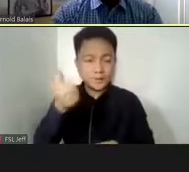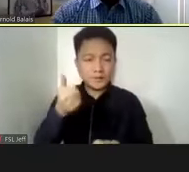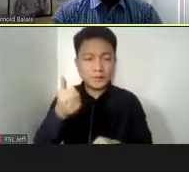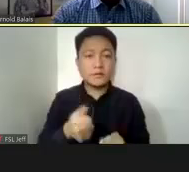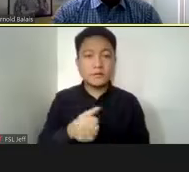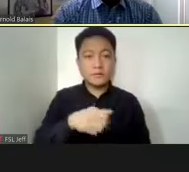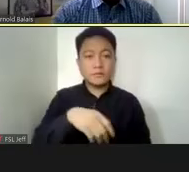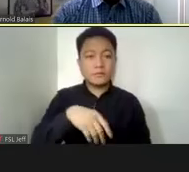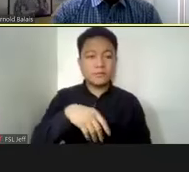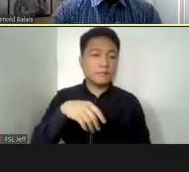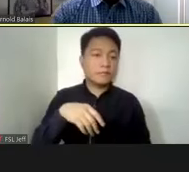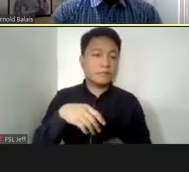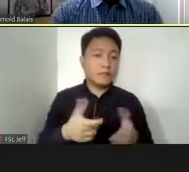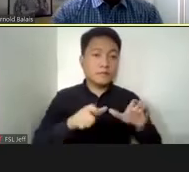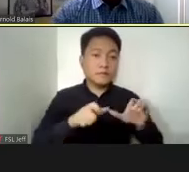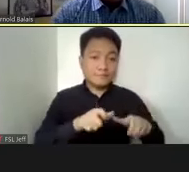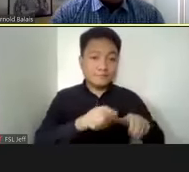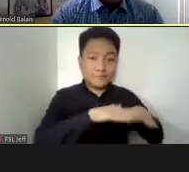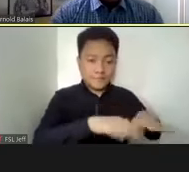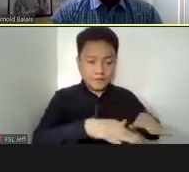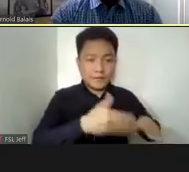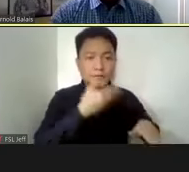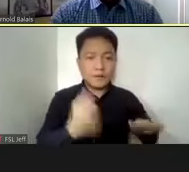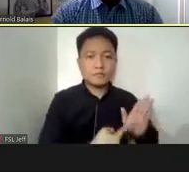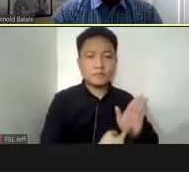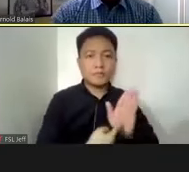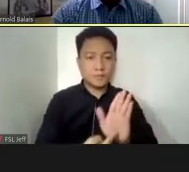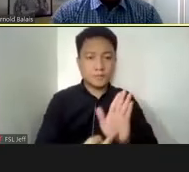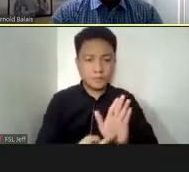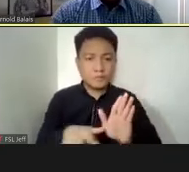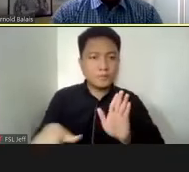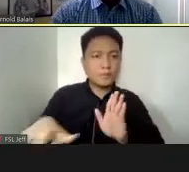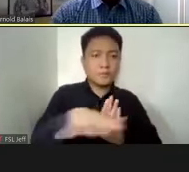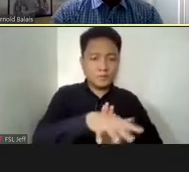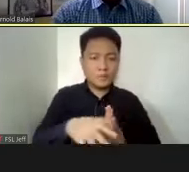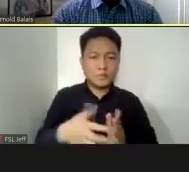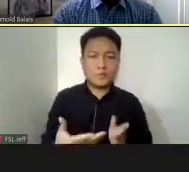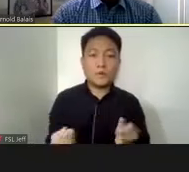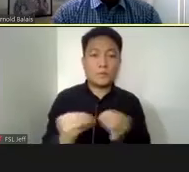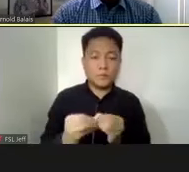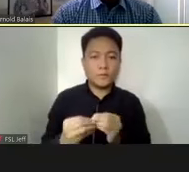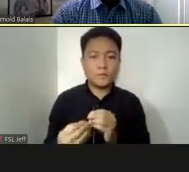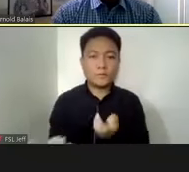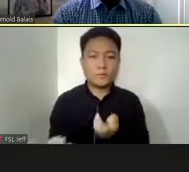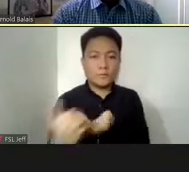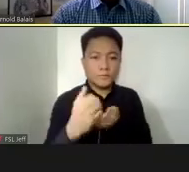tayong organization na iba't ibang different organization na tumutulong sa mga persons with